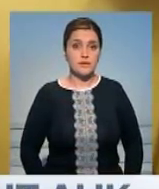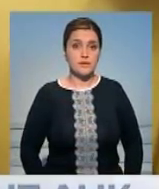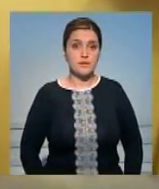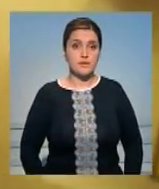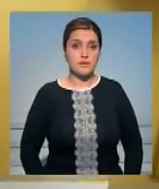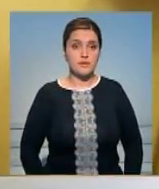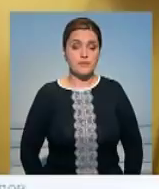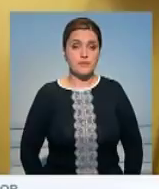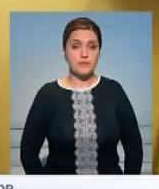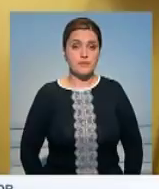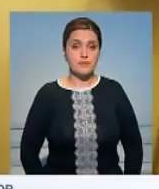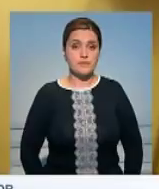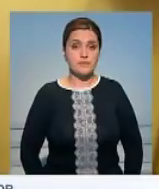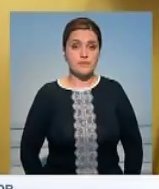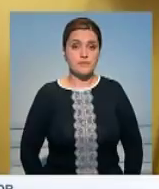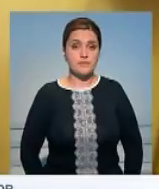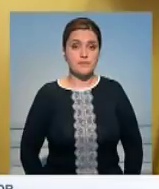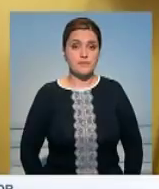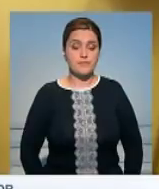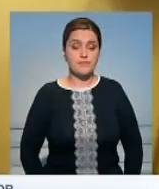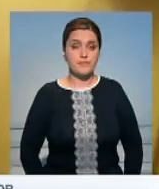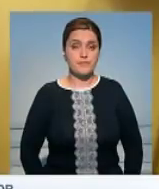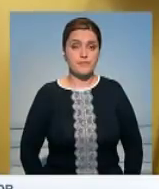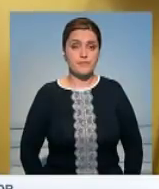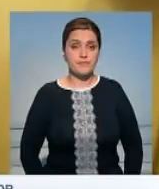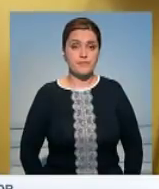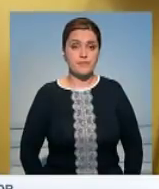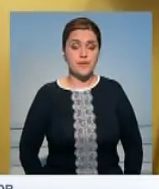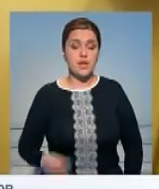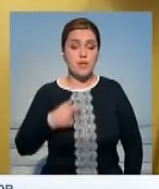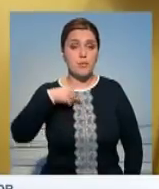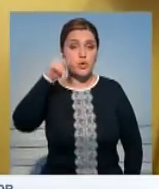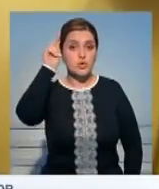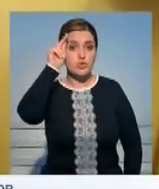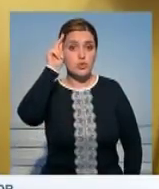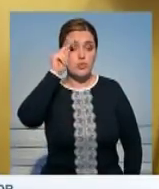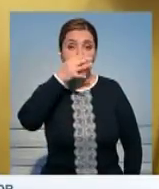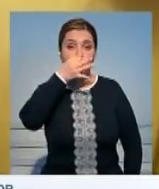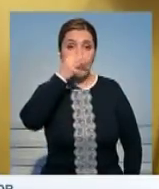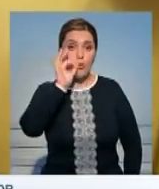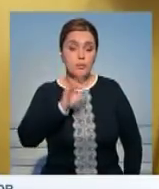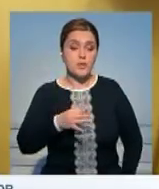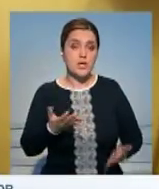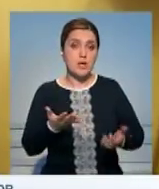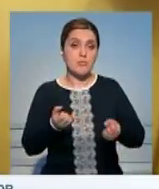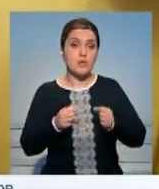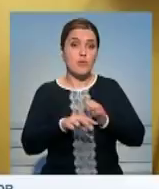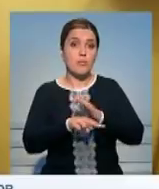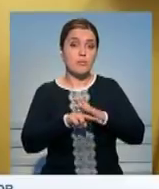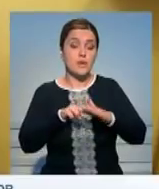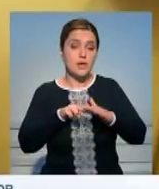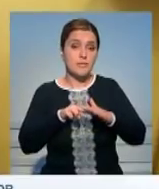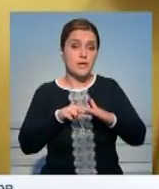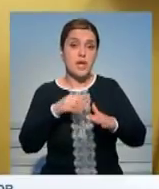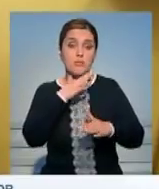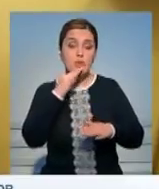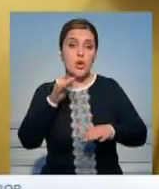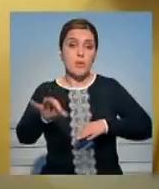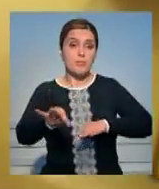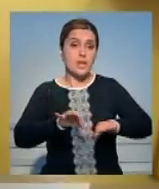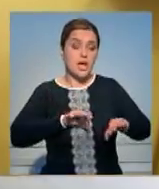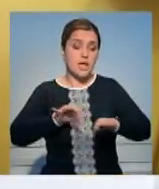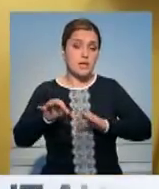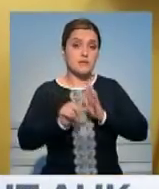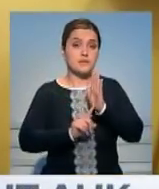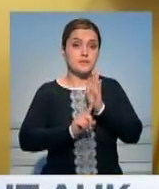народа Казахстана для нас, потому что мы изучаем опыт, берем пример. Многие проекты,